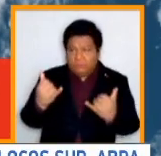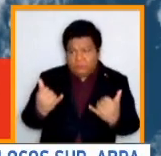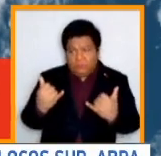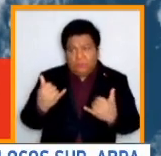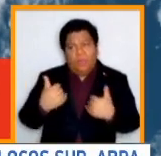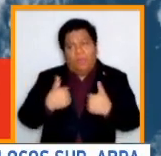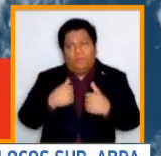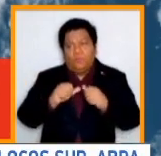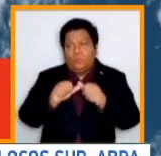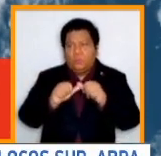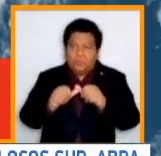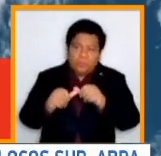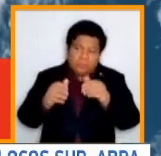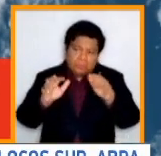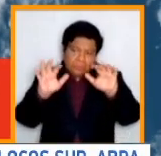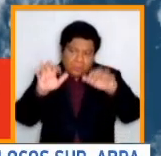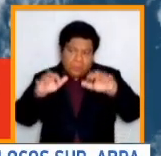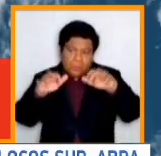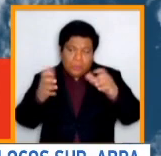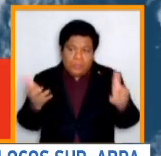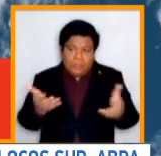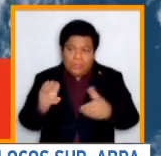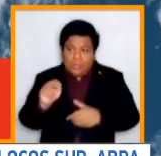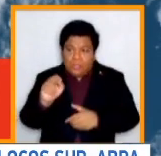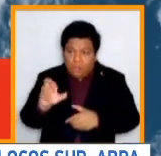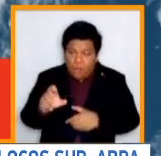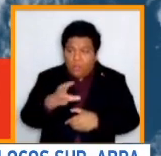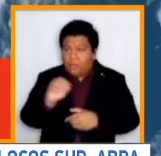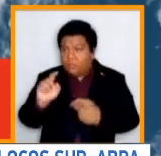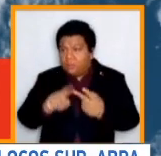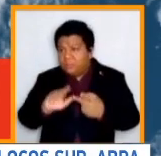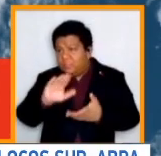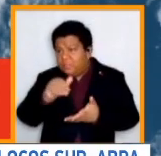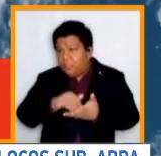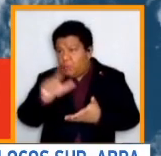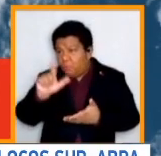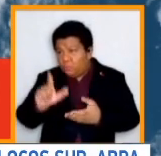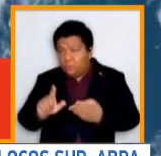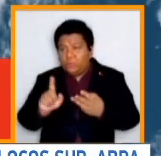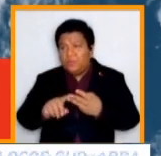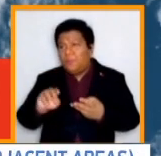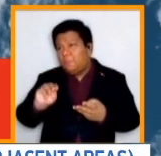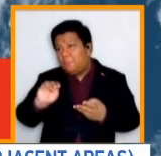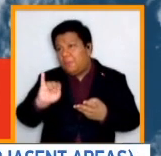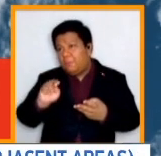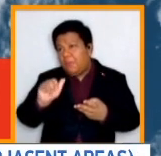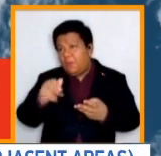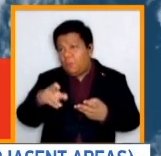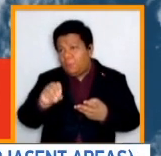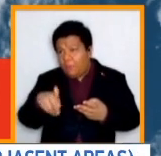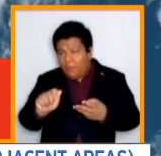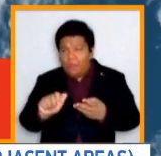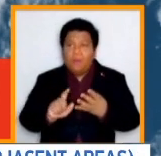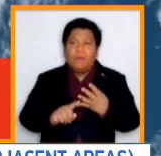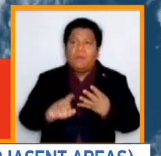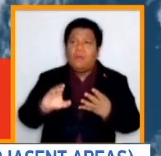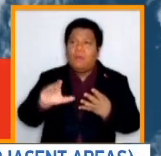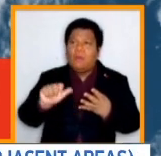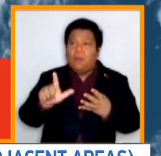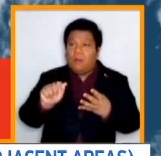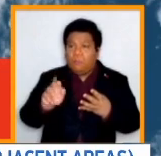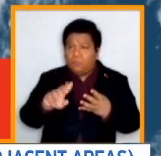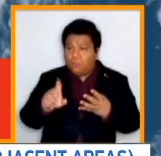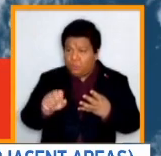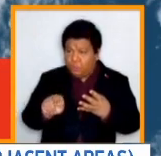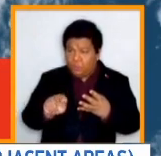Manila. Ganun din dito sa bandang Central Zone, Mimaropa at Calabar Zone. Pero bukas asahan natin na posible makaranas na tayo ng gradual